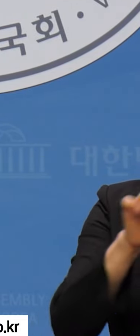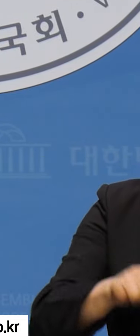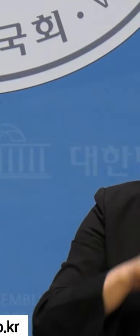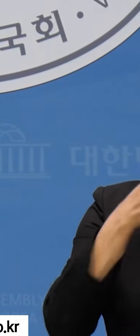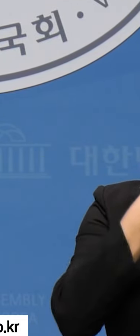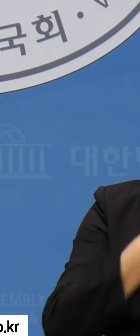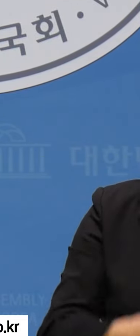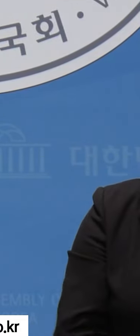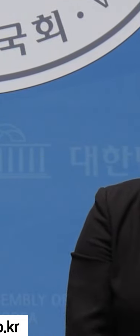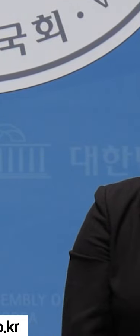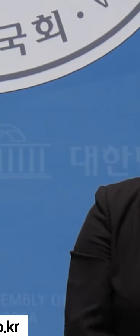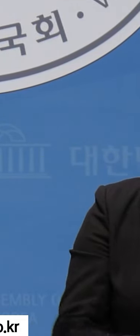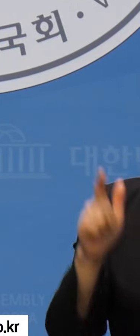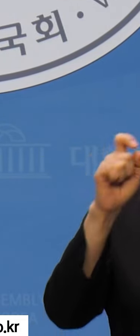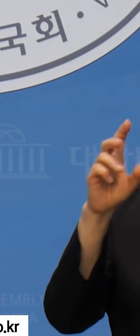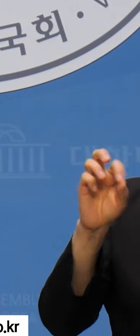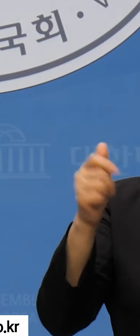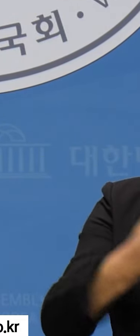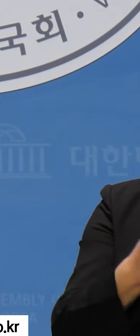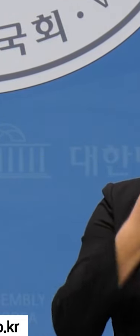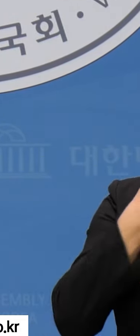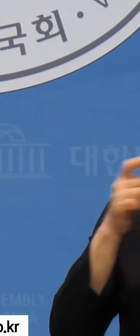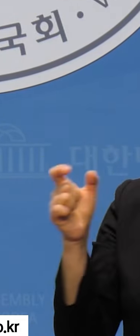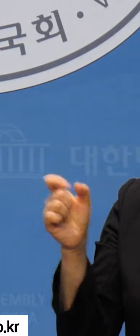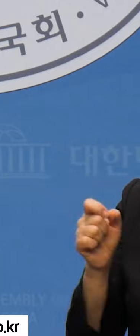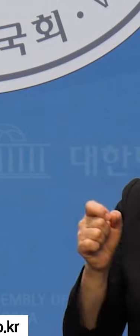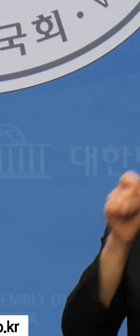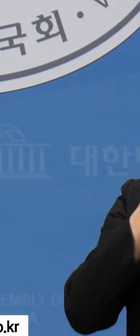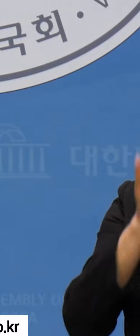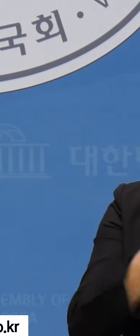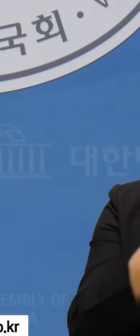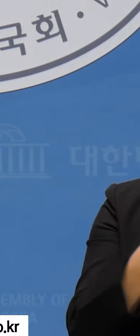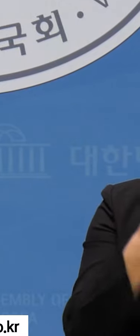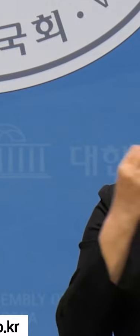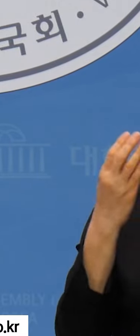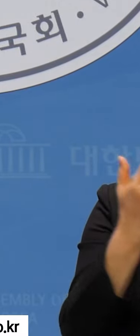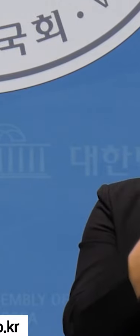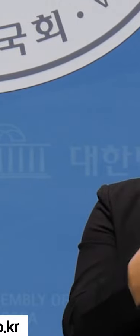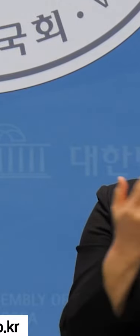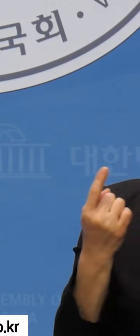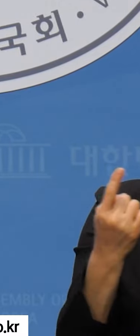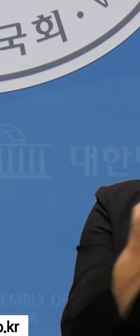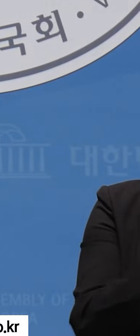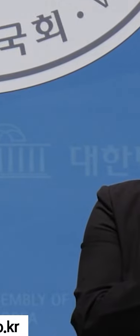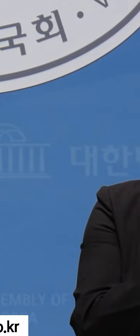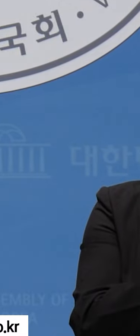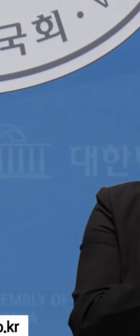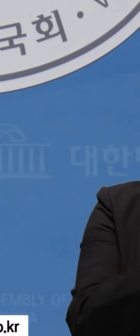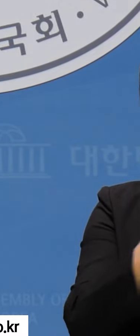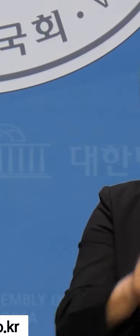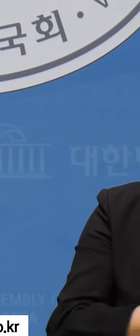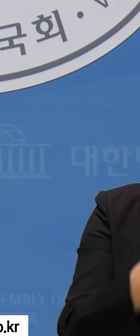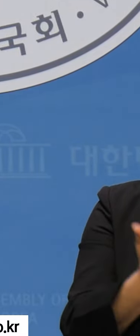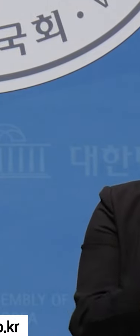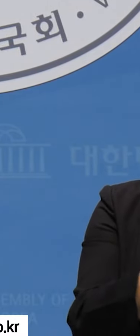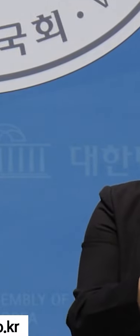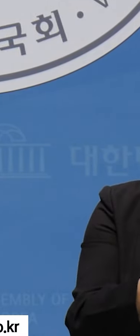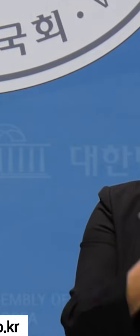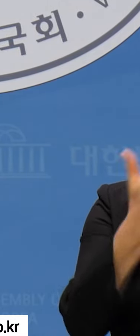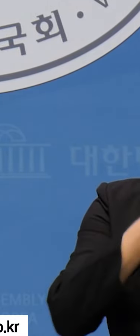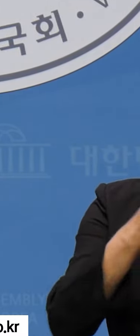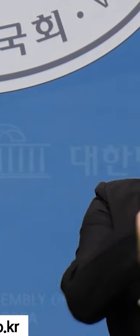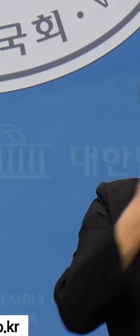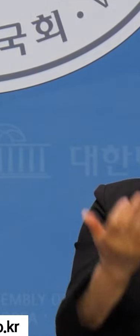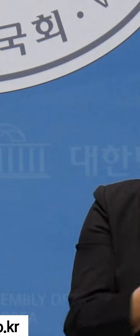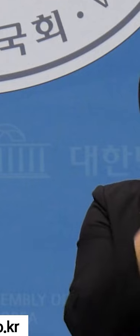만들겠습니다 광명은 서울에서 매우 가깝고 혁신 산업과 산업이 발달하고 있어 더 큰